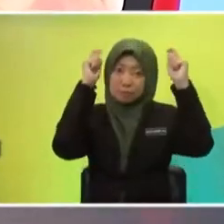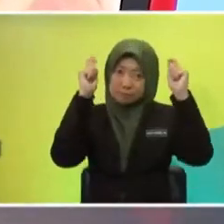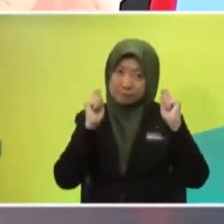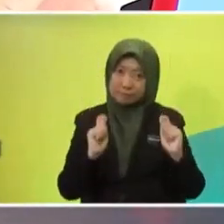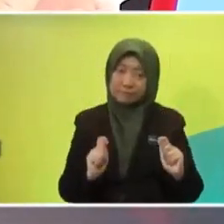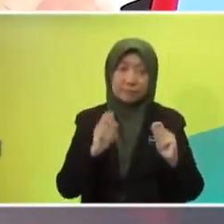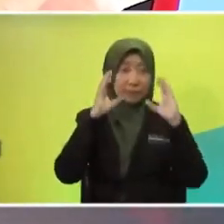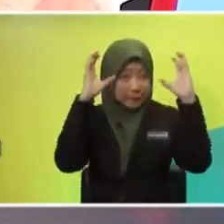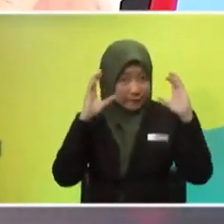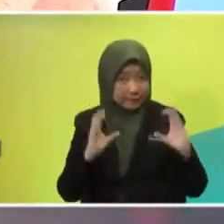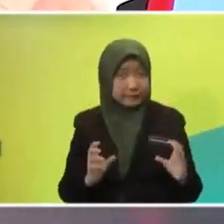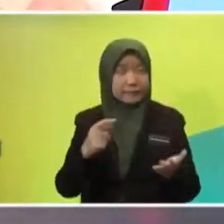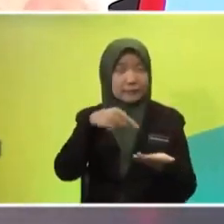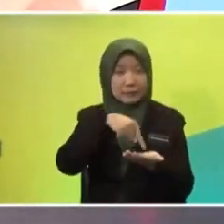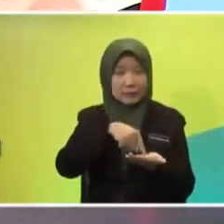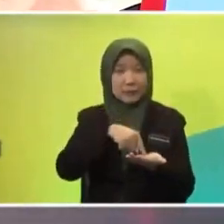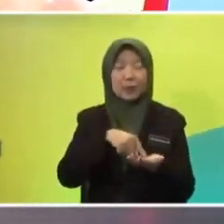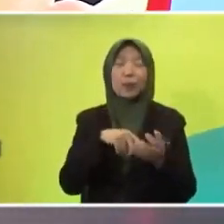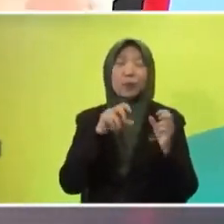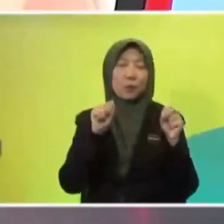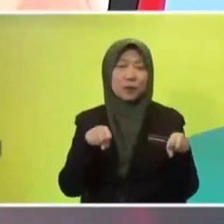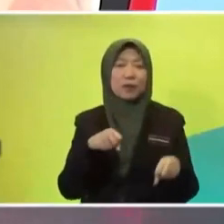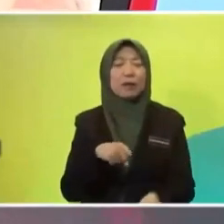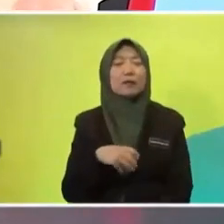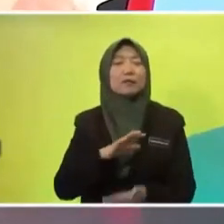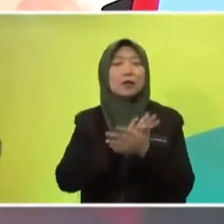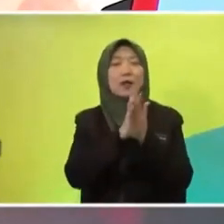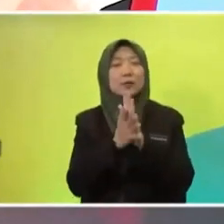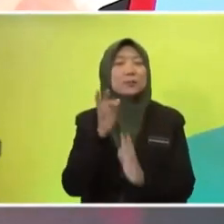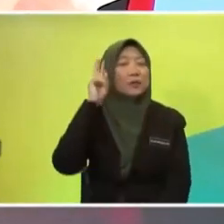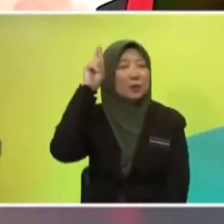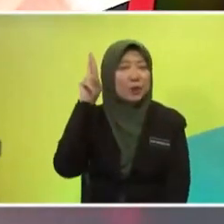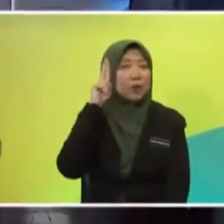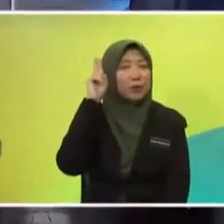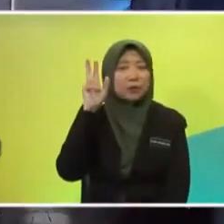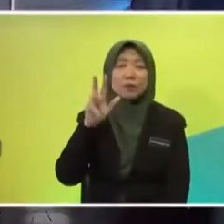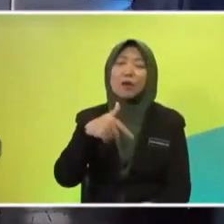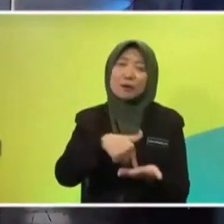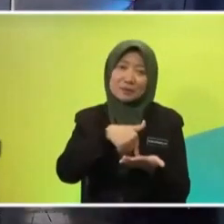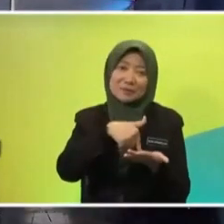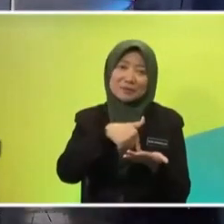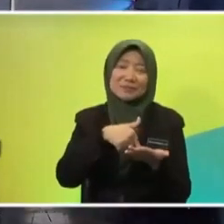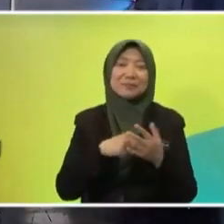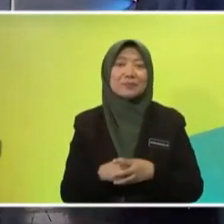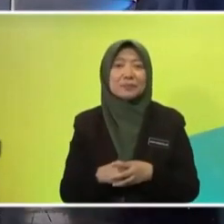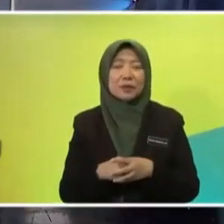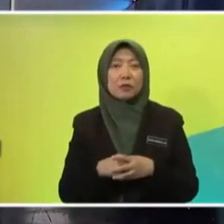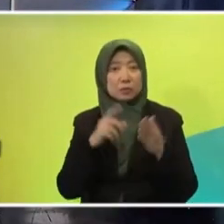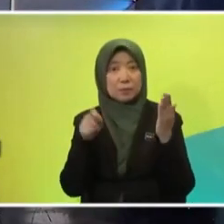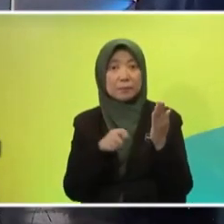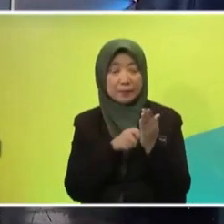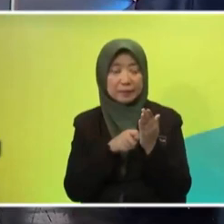tambahkan kreativiti adik-adik kita. Di samping itu sebenarnya Kak Rina, cikgu tambah sikit.